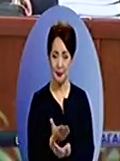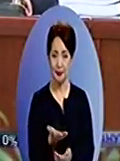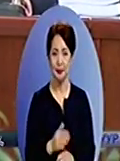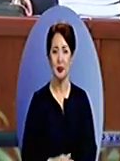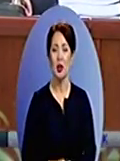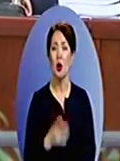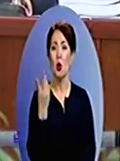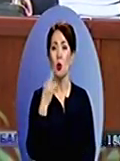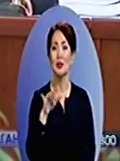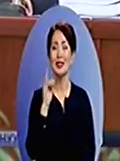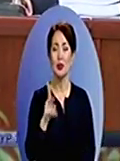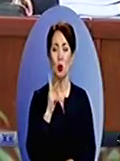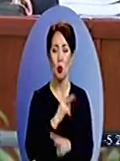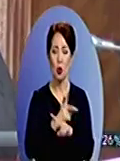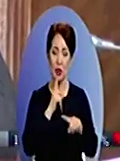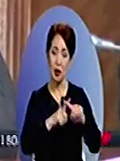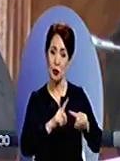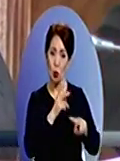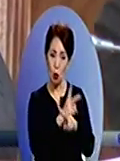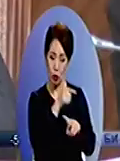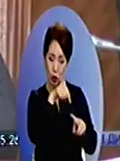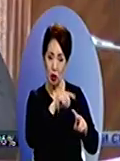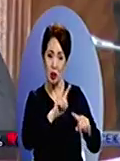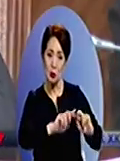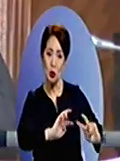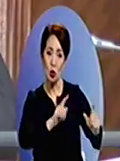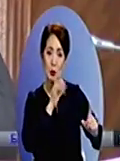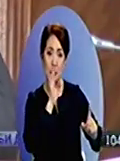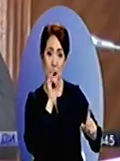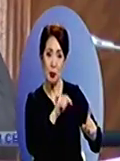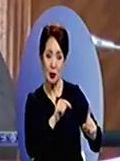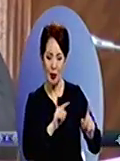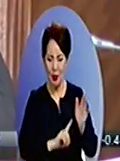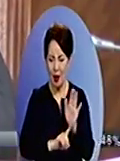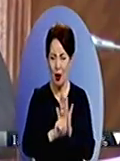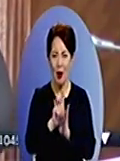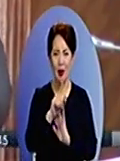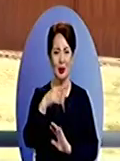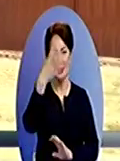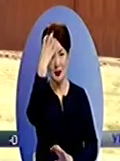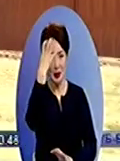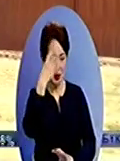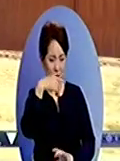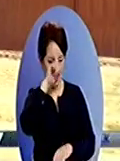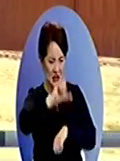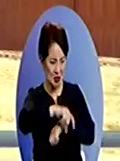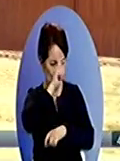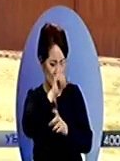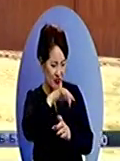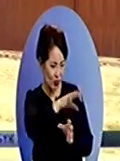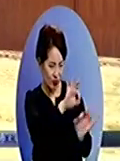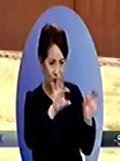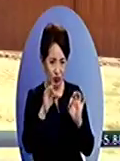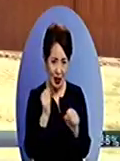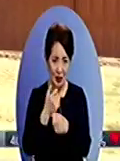За үндсэн хуульд нэмэлт өөрчлөлт оруулах хуулийн төслийг боловсруулахын тулд анх засгийн газар эрдэмтдийн ажлын хэсгийг байгуулж байсан. За бас улсын